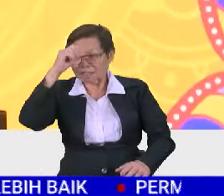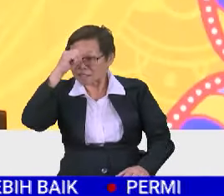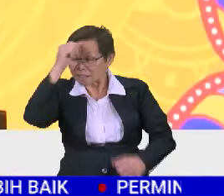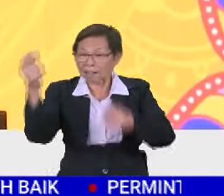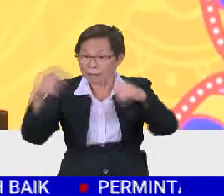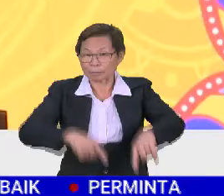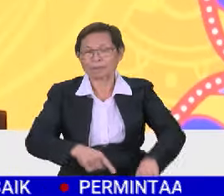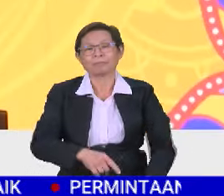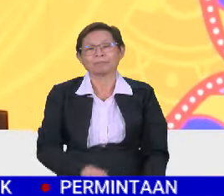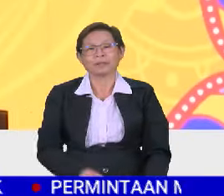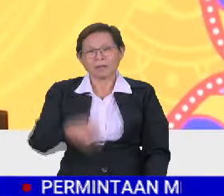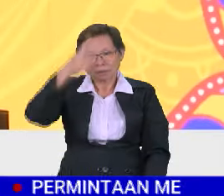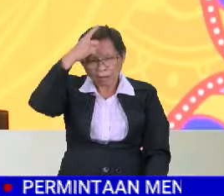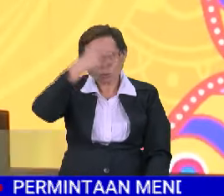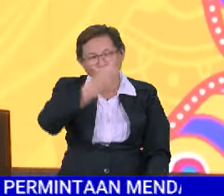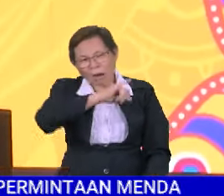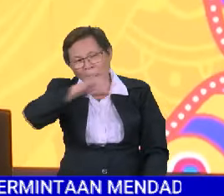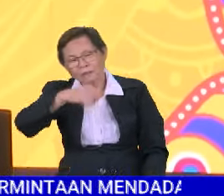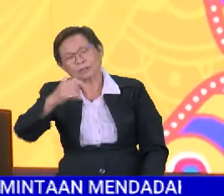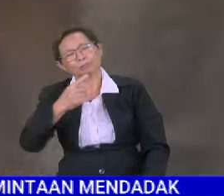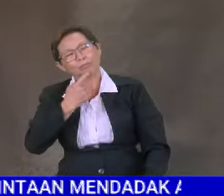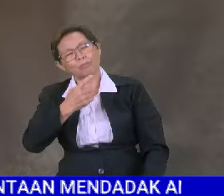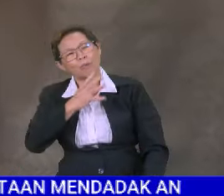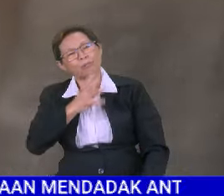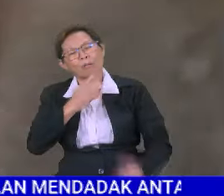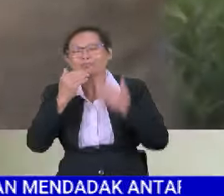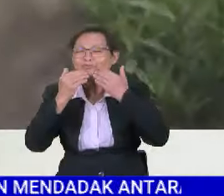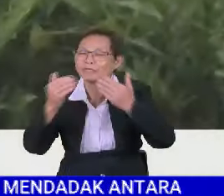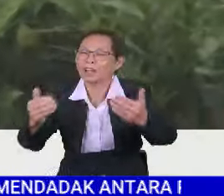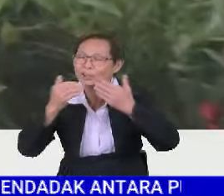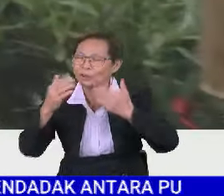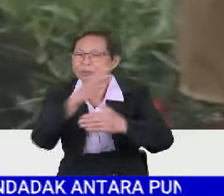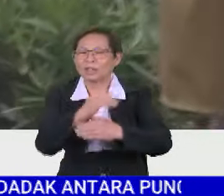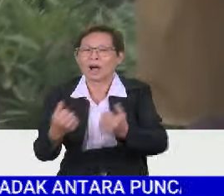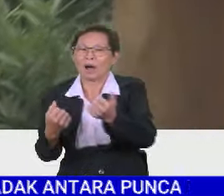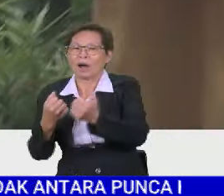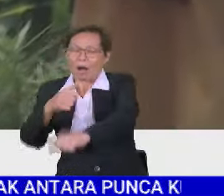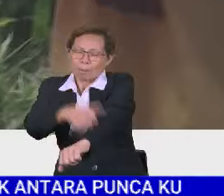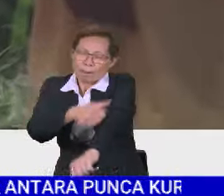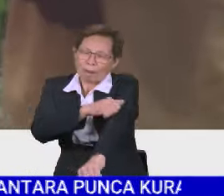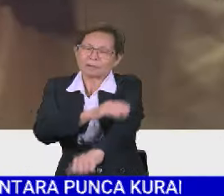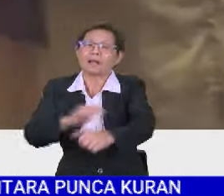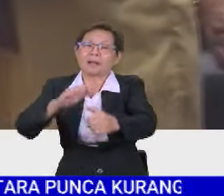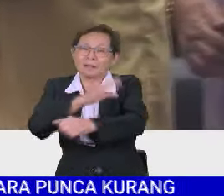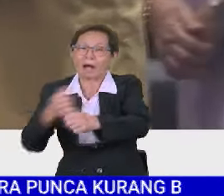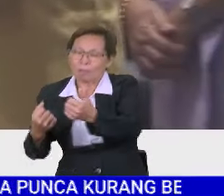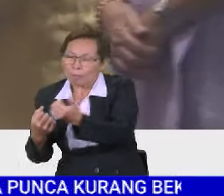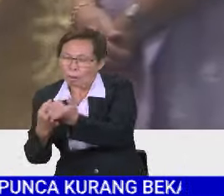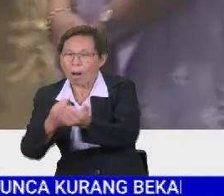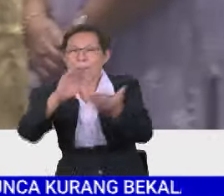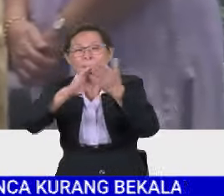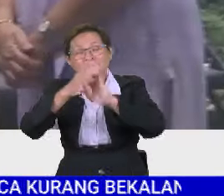Dalam pada itu Datuk Haji pengorbanan dan sumbangan masyarakat India di negeri ini